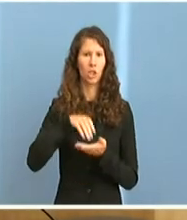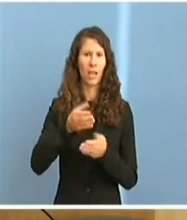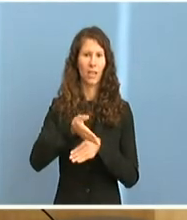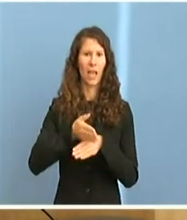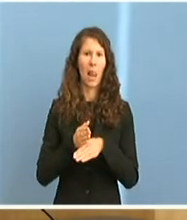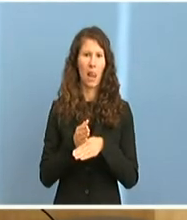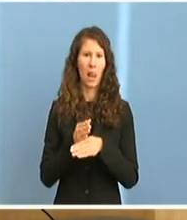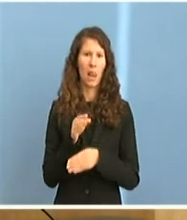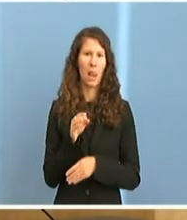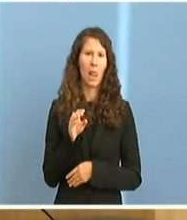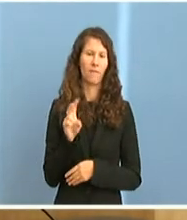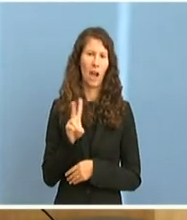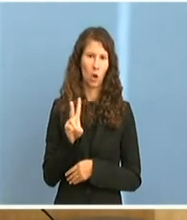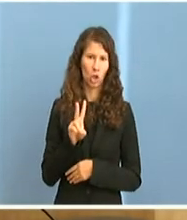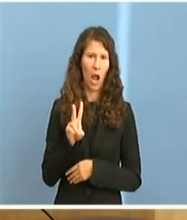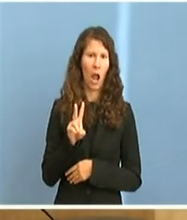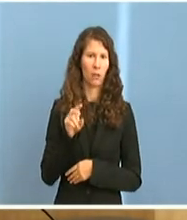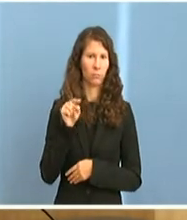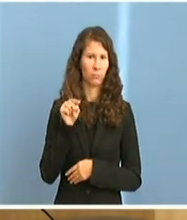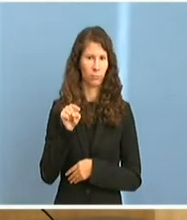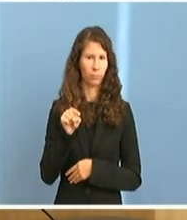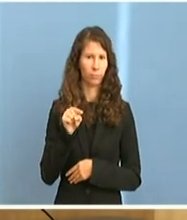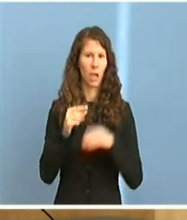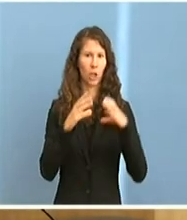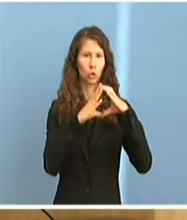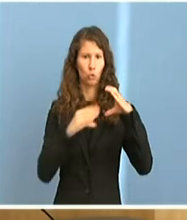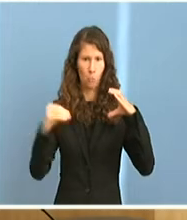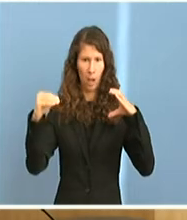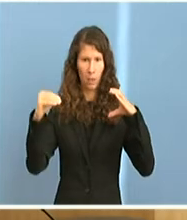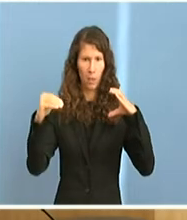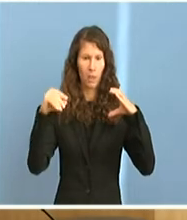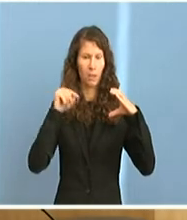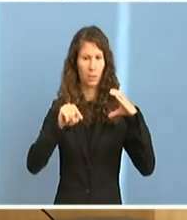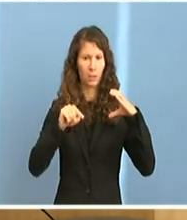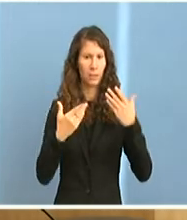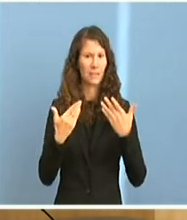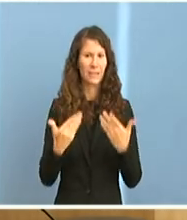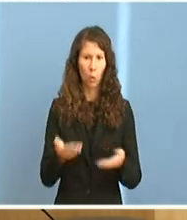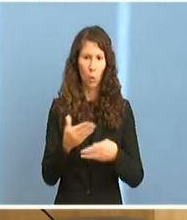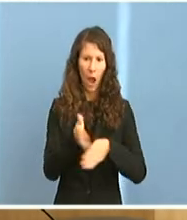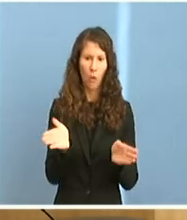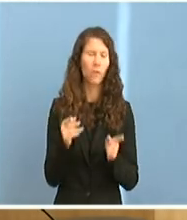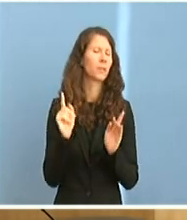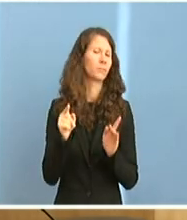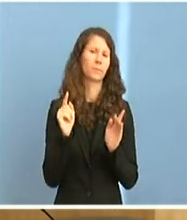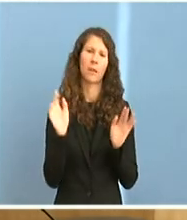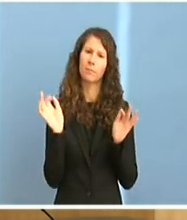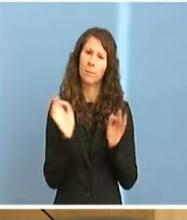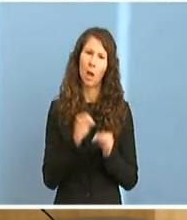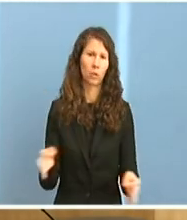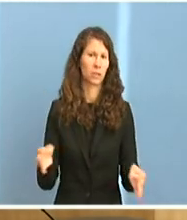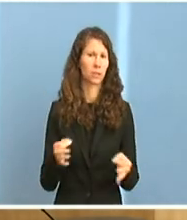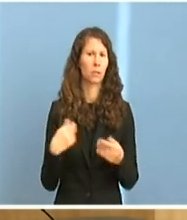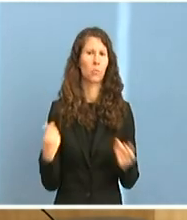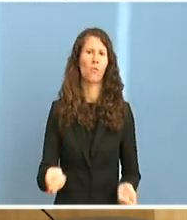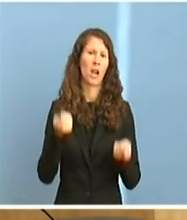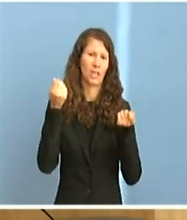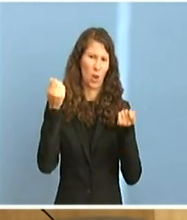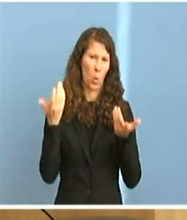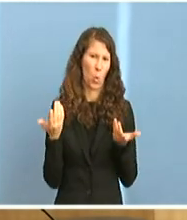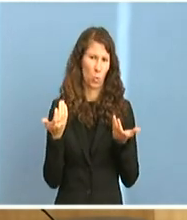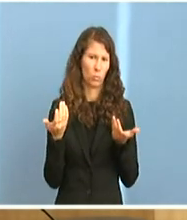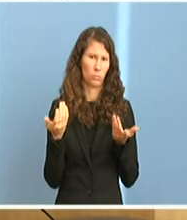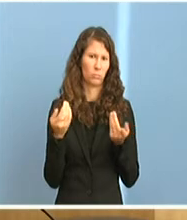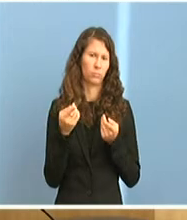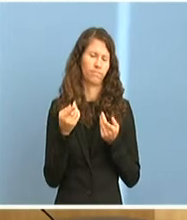Varosha, der Stadt vom August auf Zypern, sei ein unnötiger und provokativer Schritt, der im Widerspruch